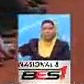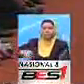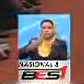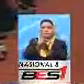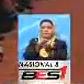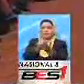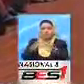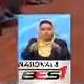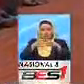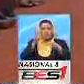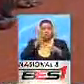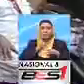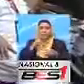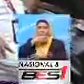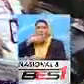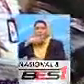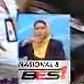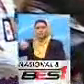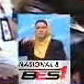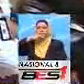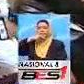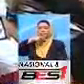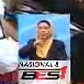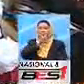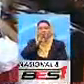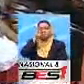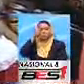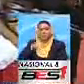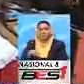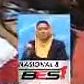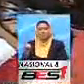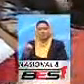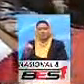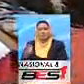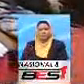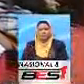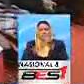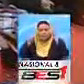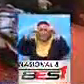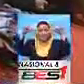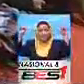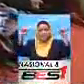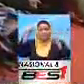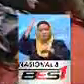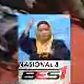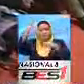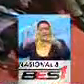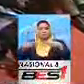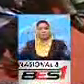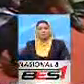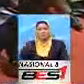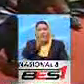wanita Pemuda dan Puteri pada 29 November naib presiden Datuk Seri dr Ahmad Zahid Hamidi akan merasmikan